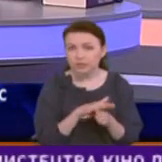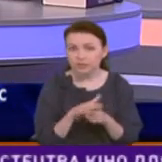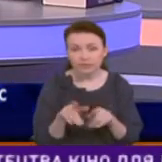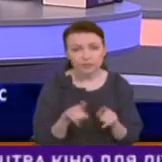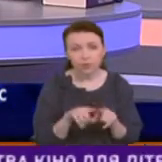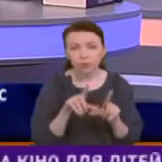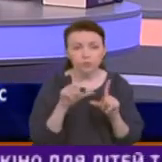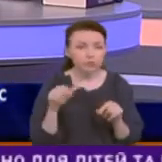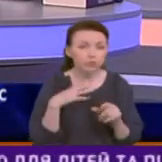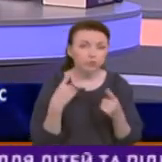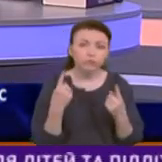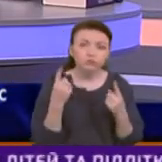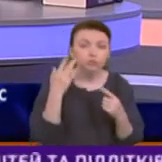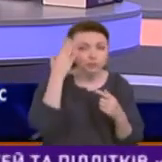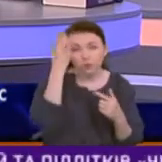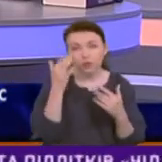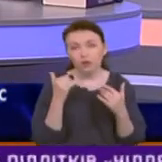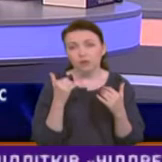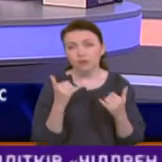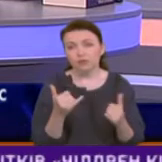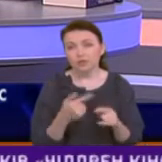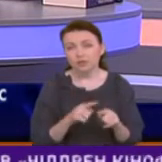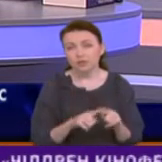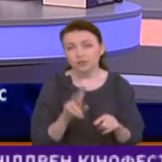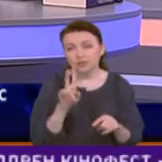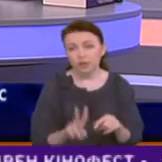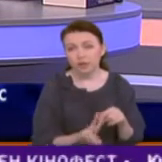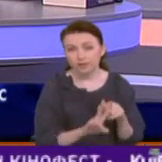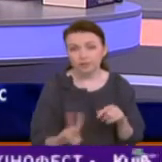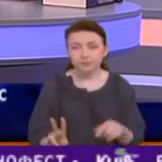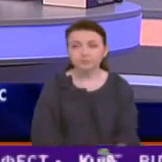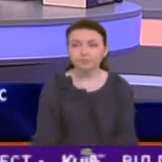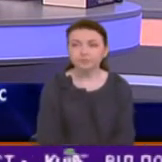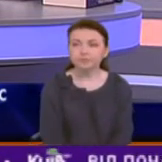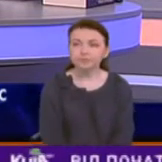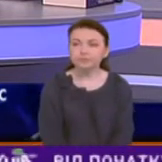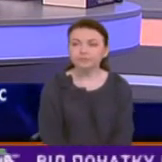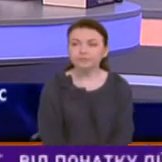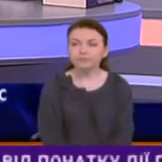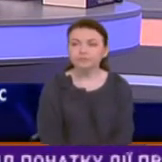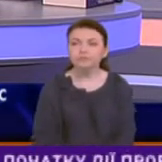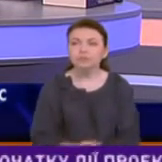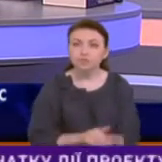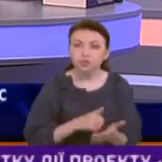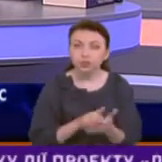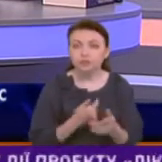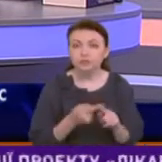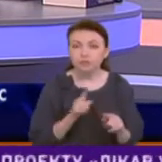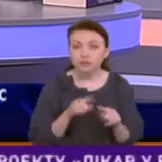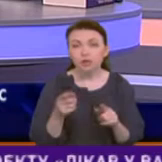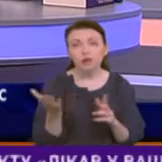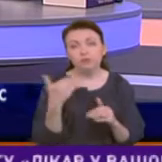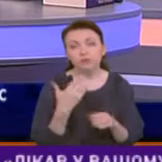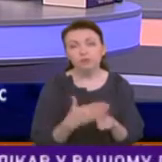поїздку було величезною мрією для цієї церкви. Ну на Пасху з тим вогнем була ціла історія там ж теж. Через то давайте